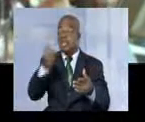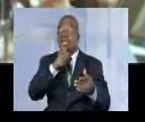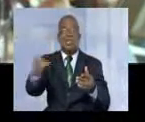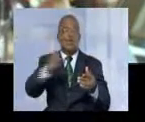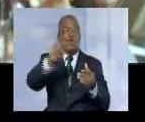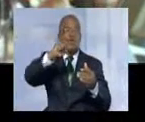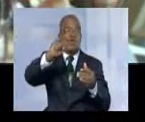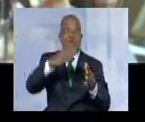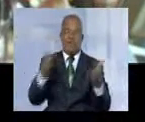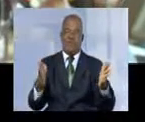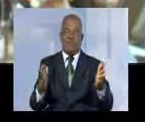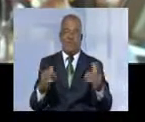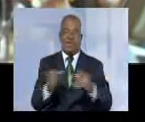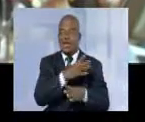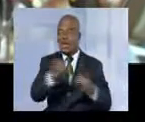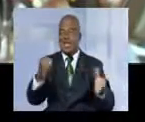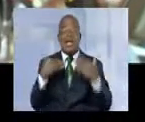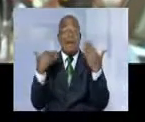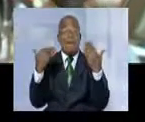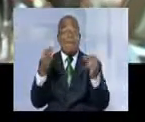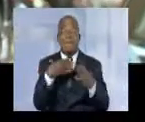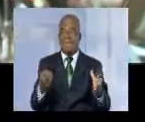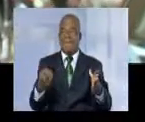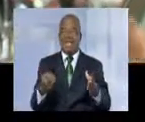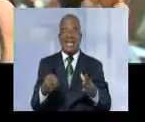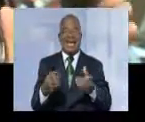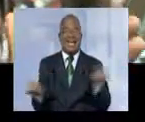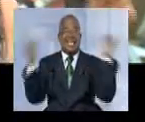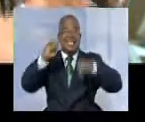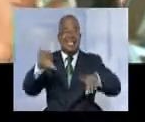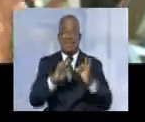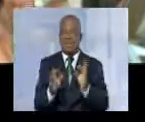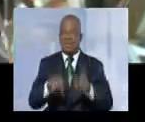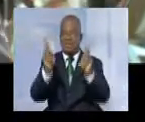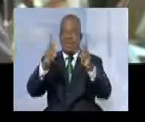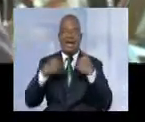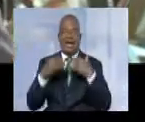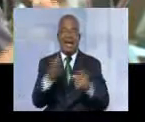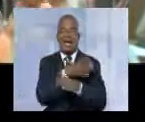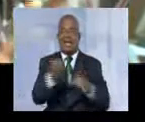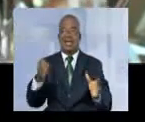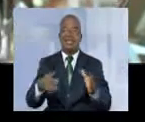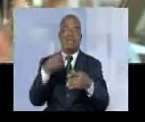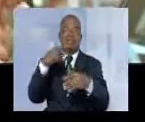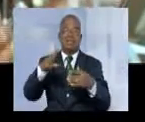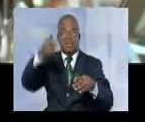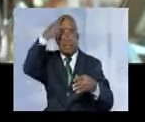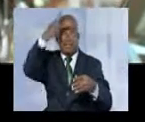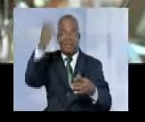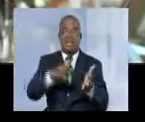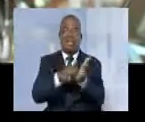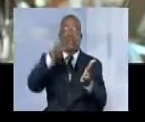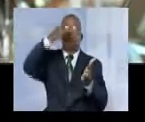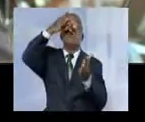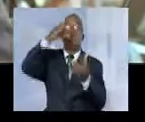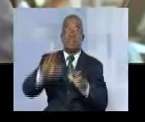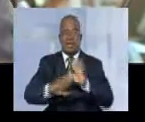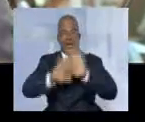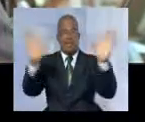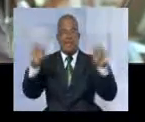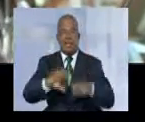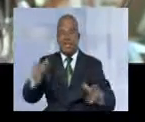de dérivés de l'artémisinine ou CTA qui combinent deux médicaments pour lutter contre le paludisme simple. Il